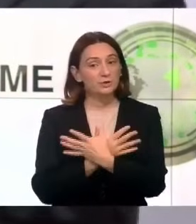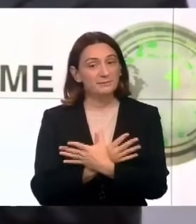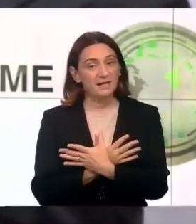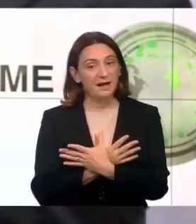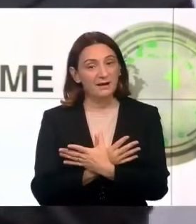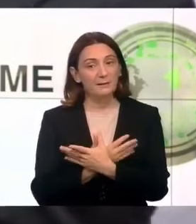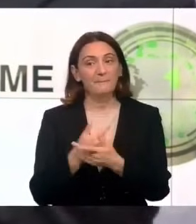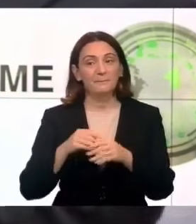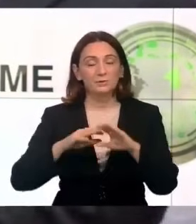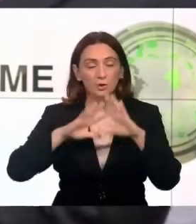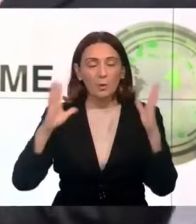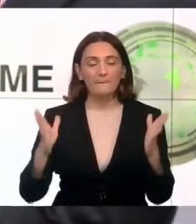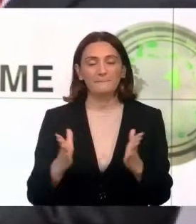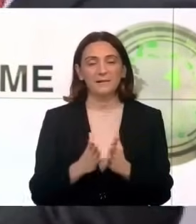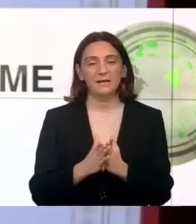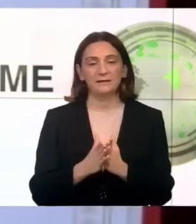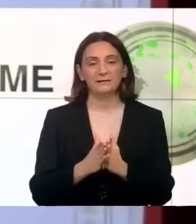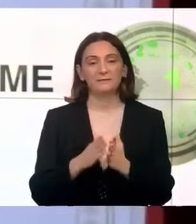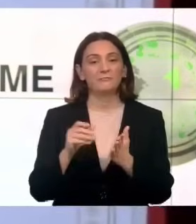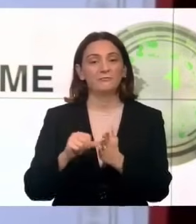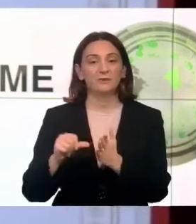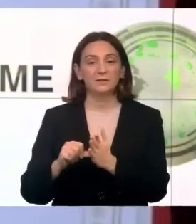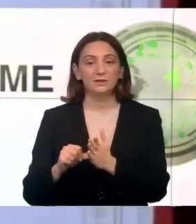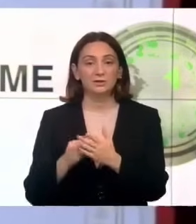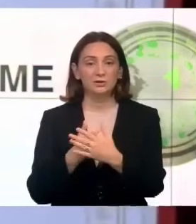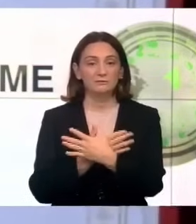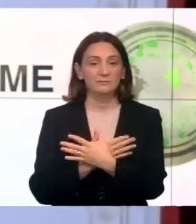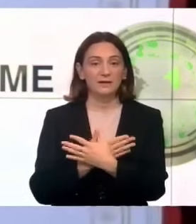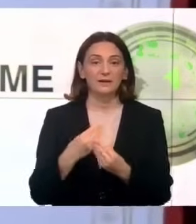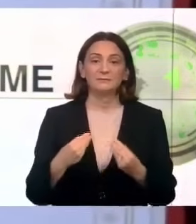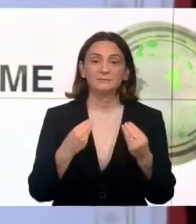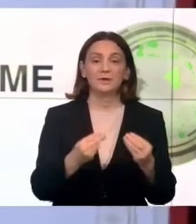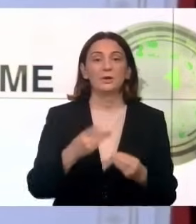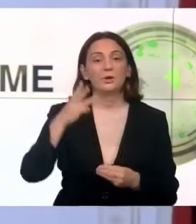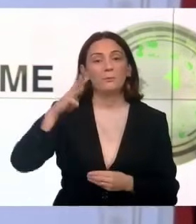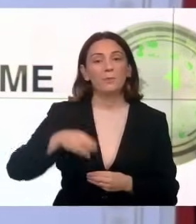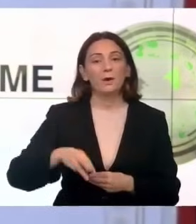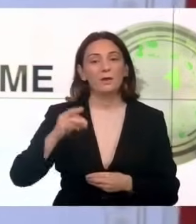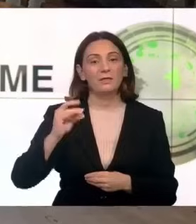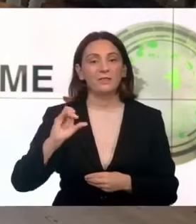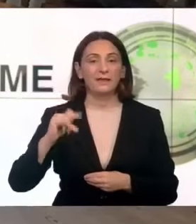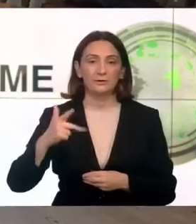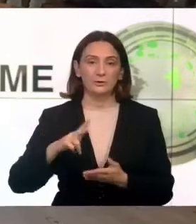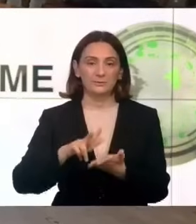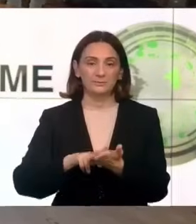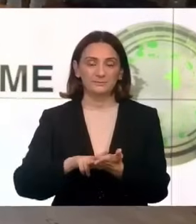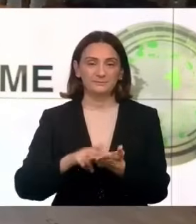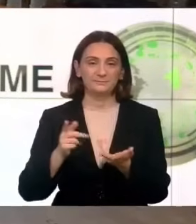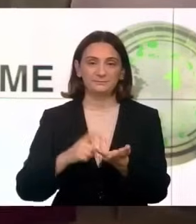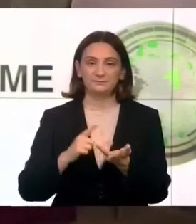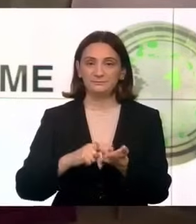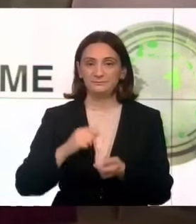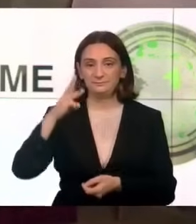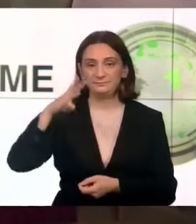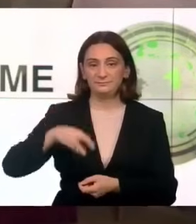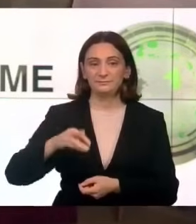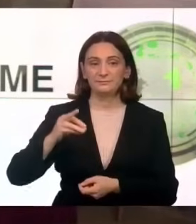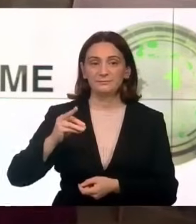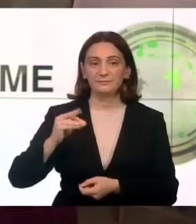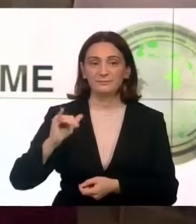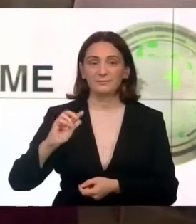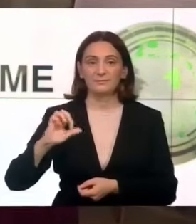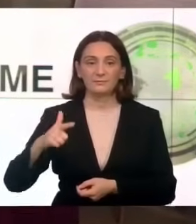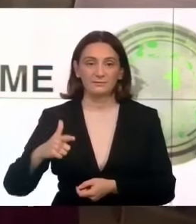trevat shqipfolëse dhe diaspora. Çmimi do të jepet në muajin dhjetor në një mbrëmje gala. Jakov Coca është një nga